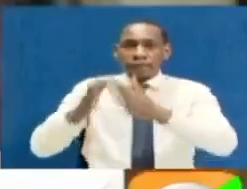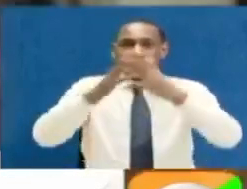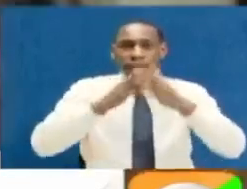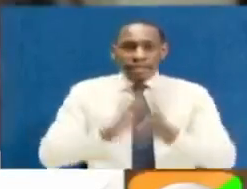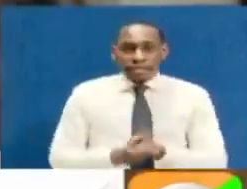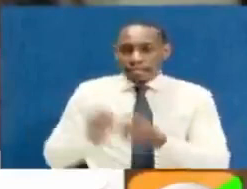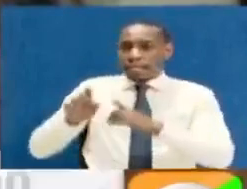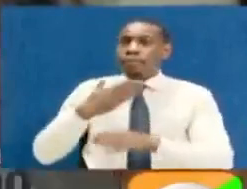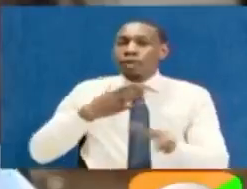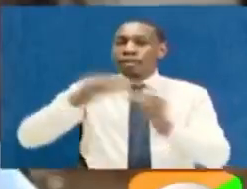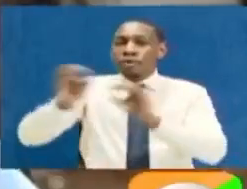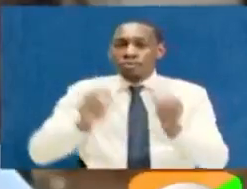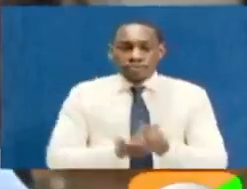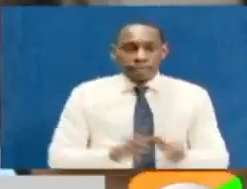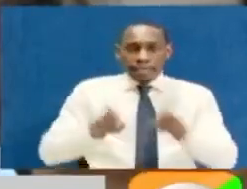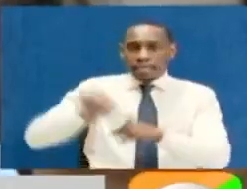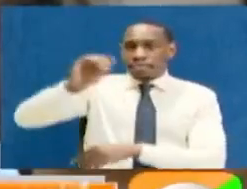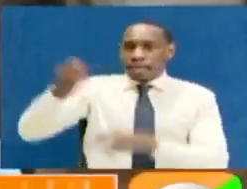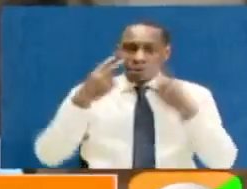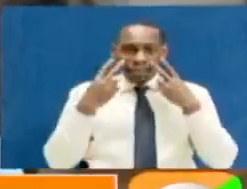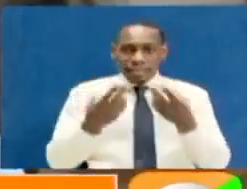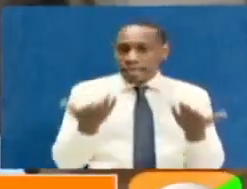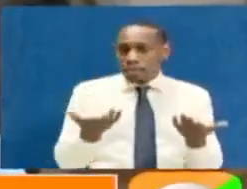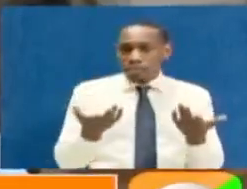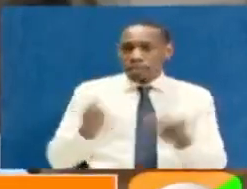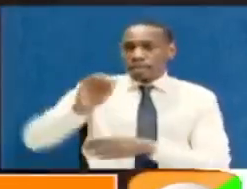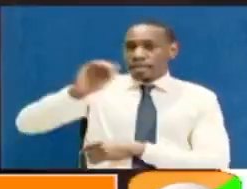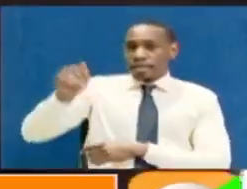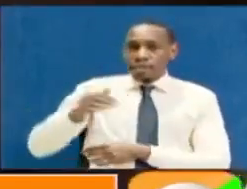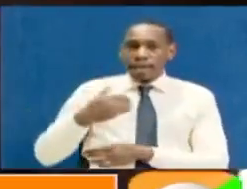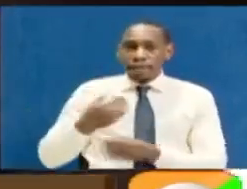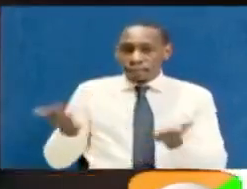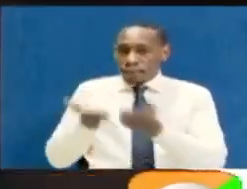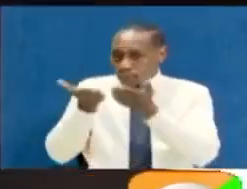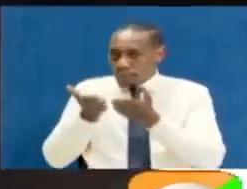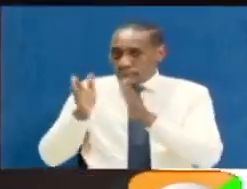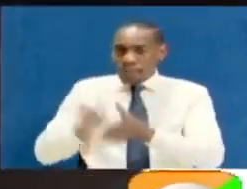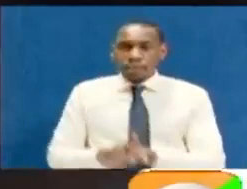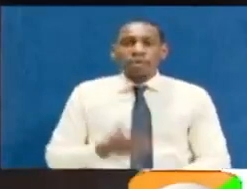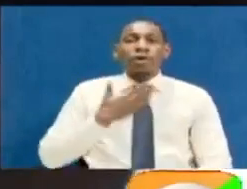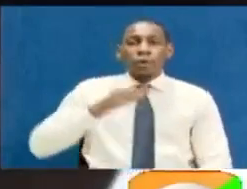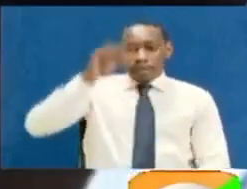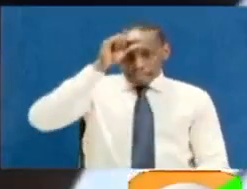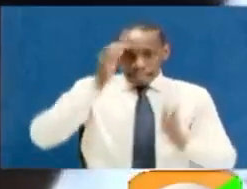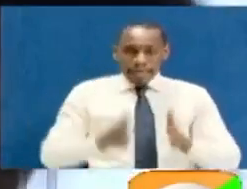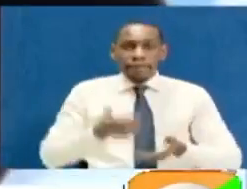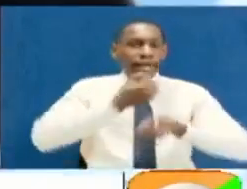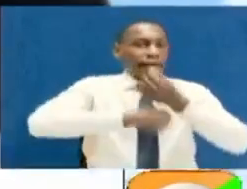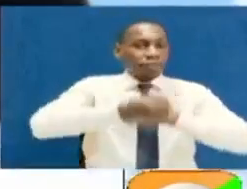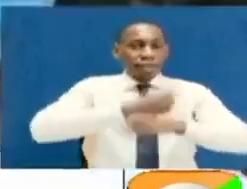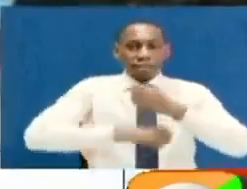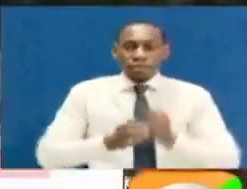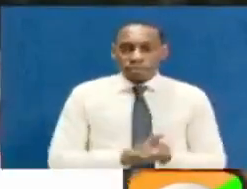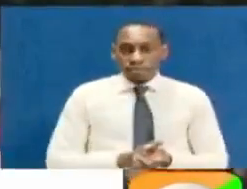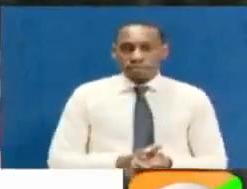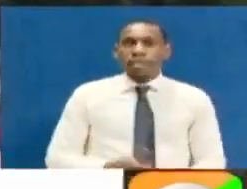kwenda Ulaya? Hata huu mji wa Ukunda unaonekana ni kama ni mji wa waganga. Wenyeji wakimtaka Gavana Salim Mvurya kuchukua